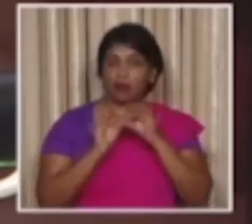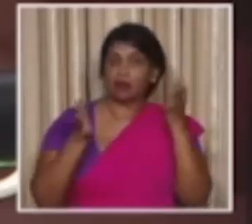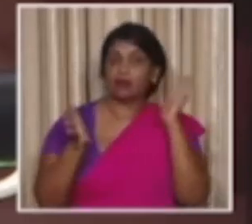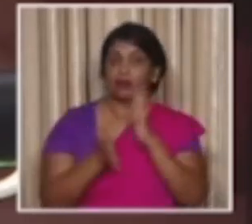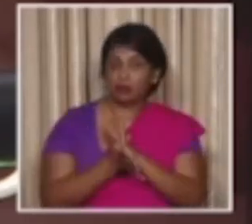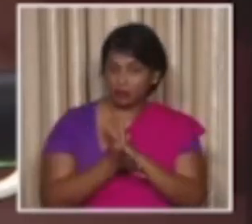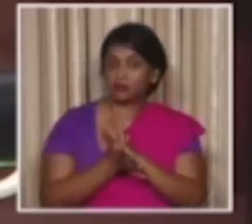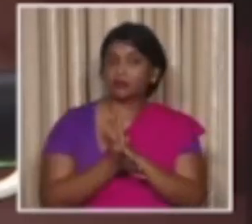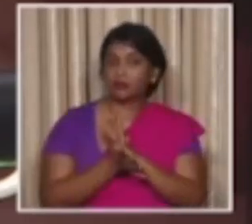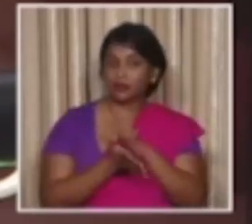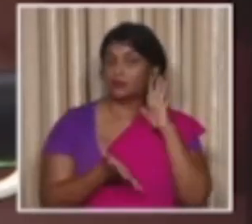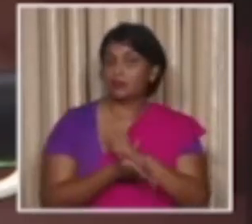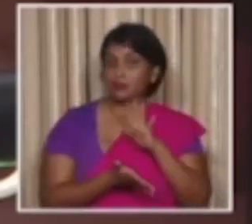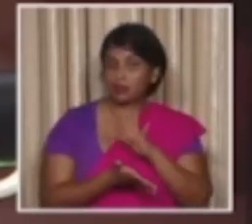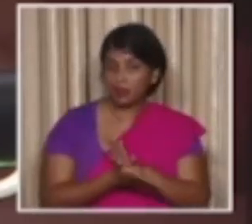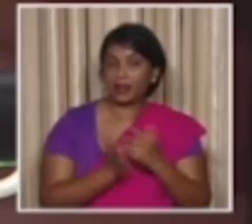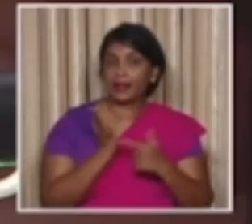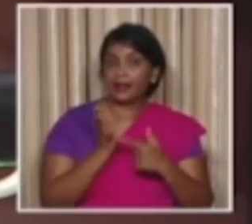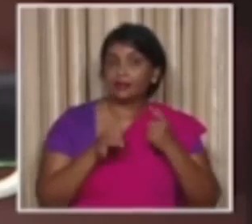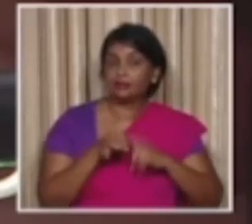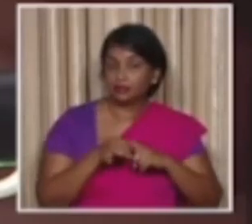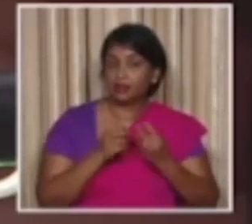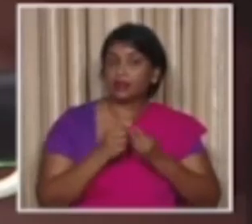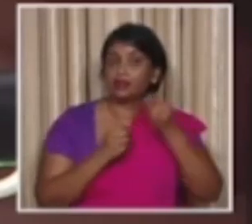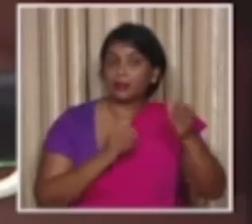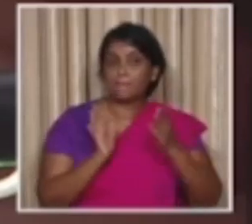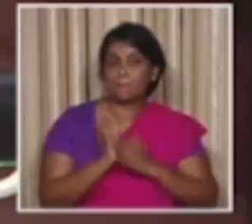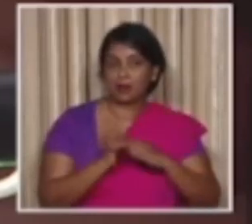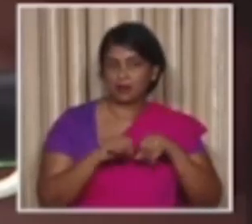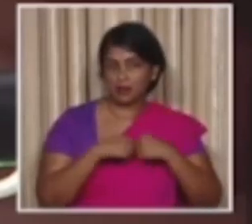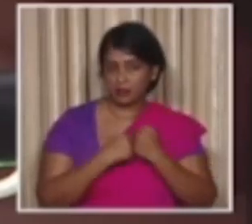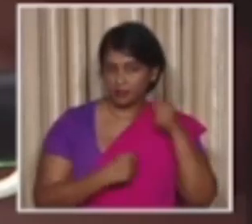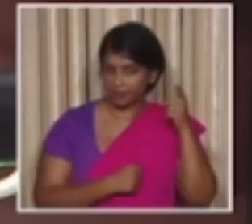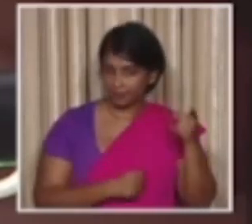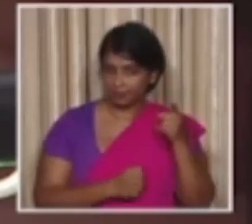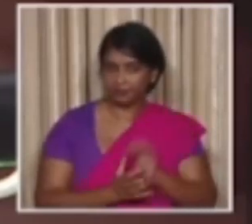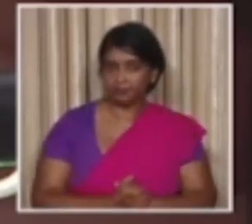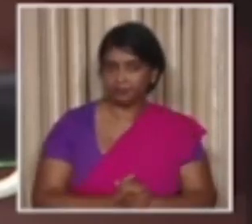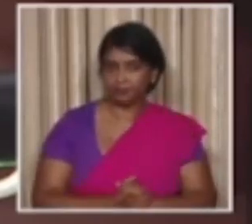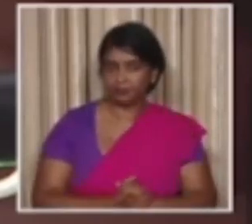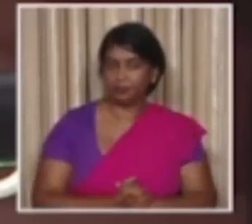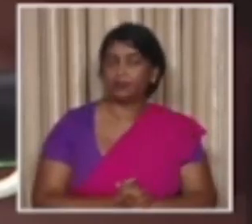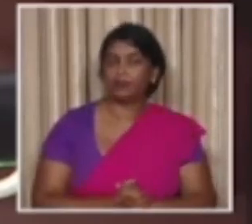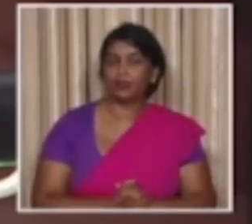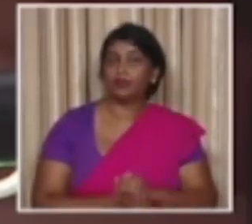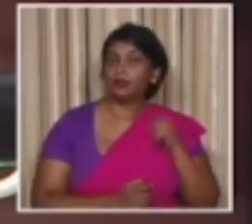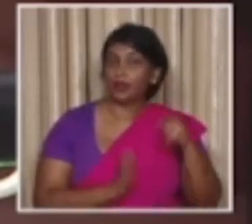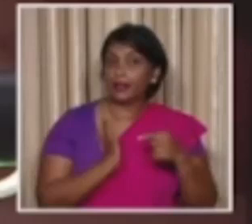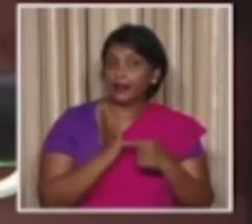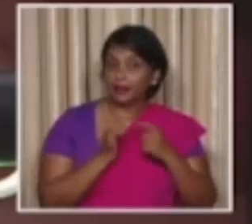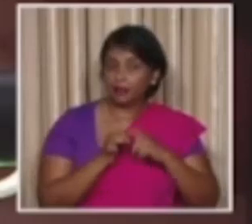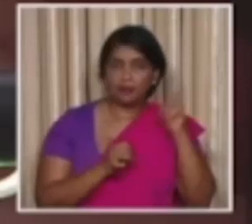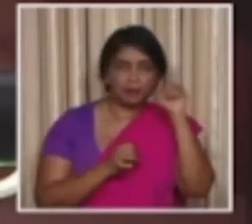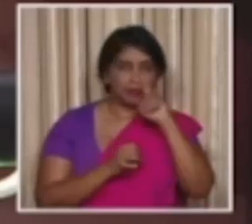සඳහා ඉස්ත්‍රිකරය මුද්‍රණය කිරීමේ ටෙන්ඩරය ලබා දී තිබුණේ මේ මැඩ්‍රාස් සිකියුරිටි ප්‍රින්ටර් සමාගමට. එම ටෙන්ඩරයේද